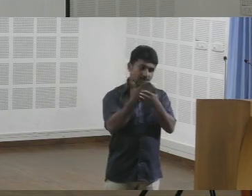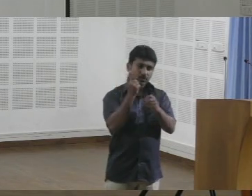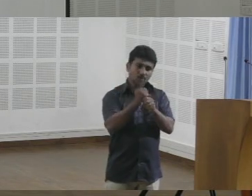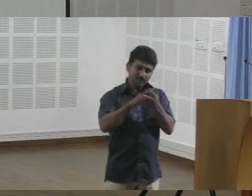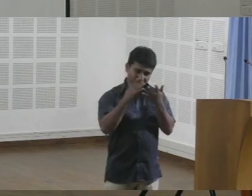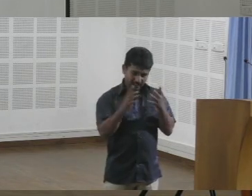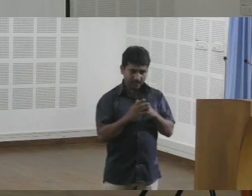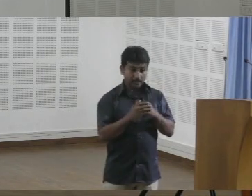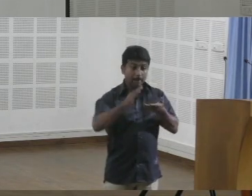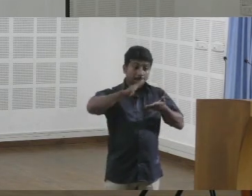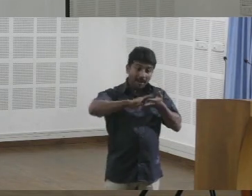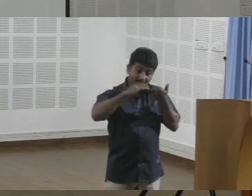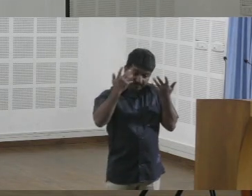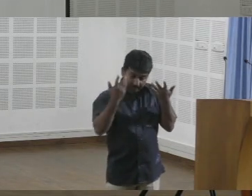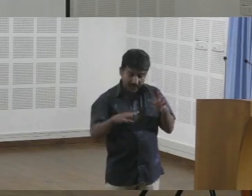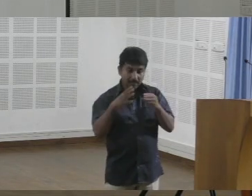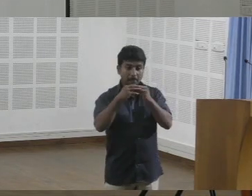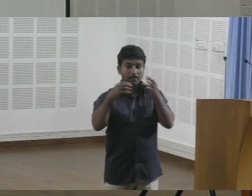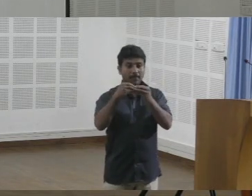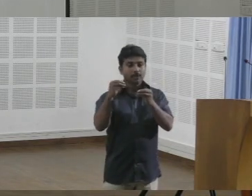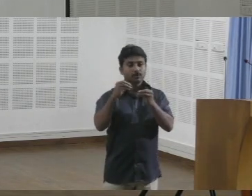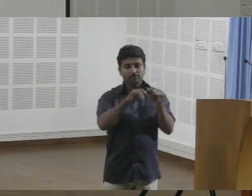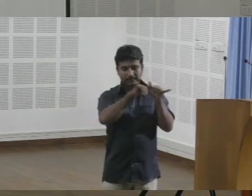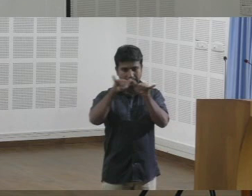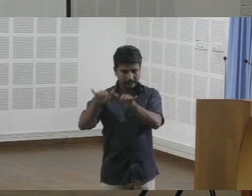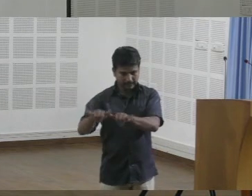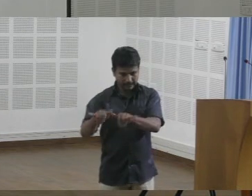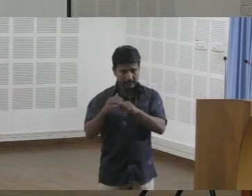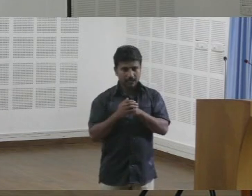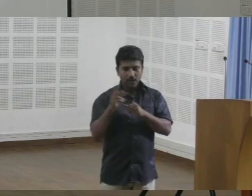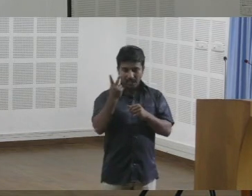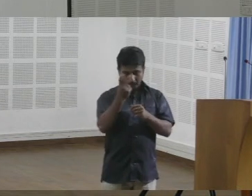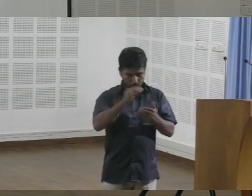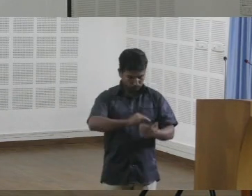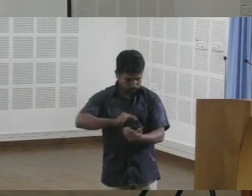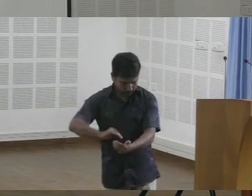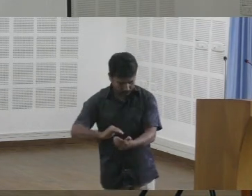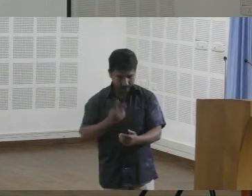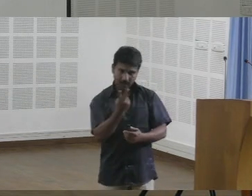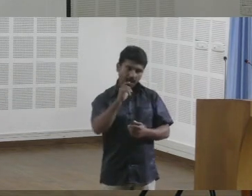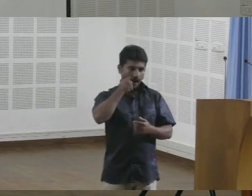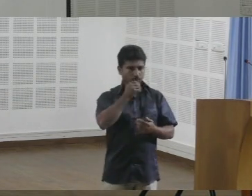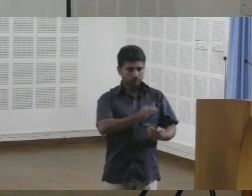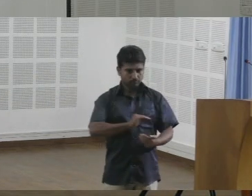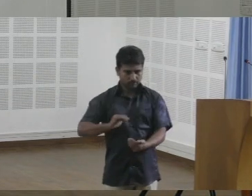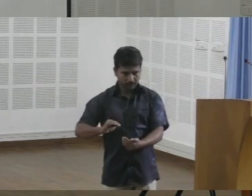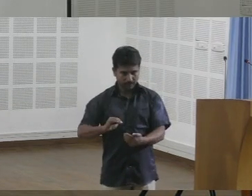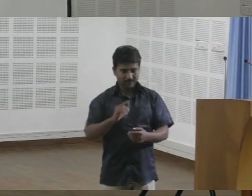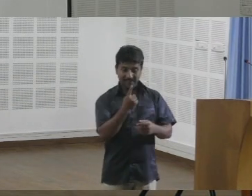ഒപ്പം ബാംഗ്ലൂർക്ക് സെറ്റിലായി. ഞങ്ങൾക്ക് രണ്ട് മക്കളാണ് ഉള്ളത്, രണ്ടാം കുട്ടികള്.